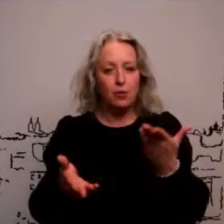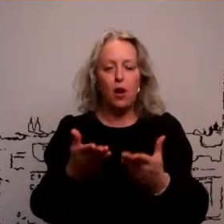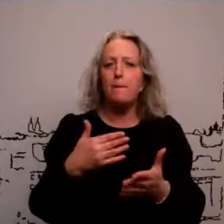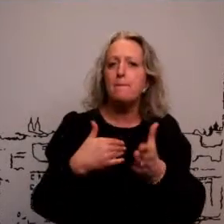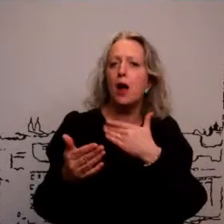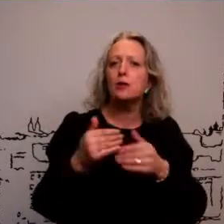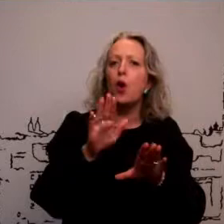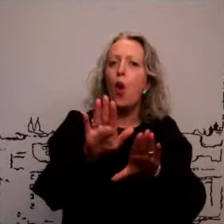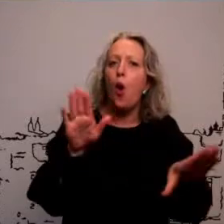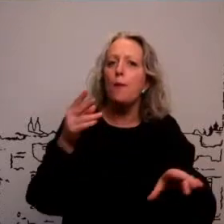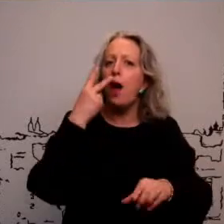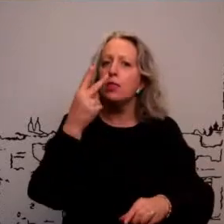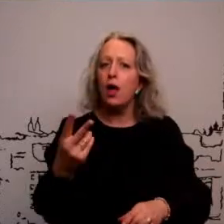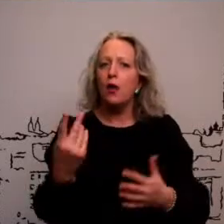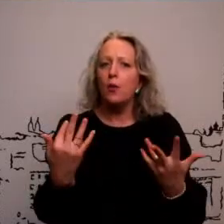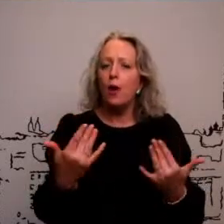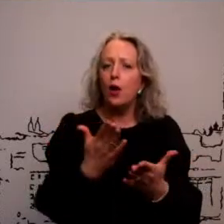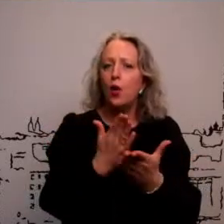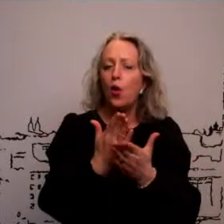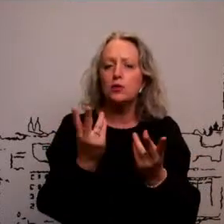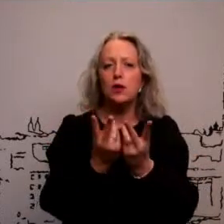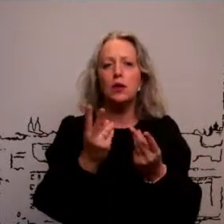et sellest töölepingu